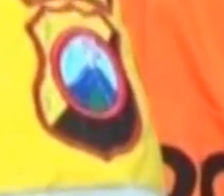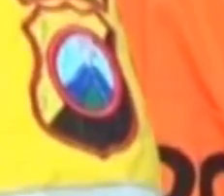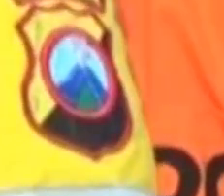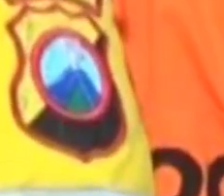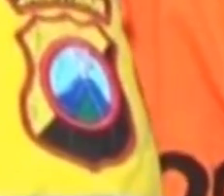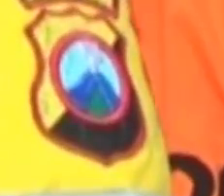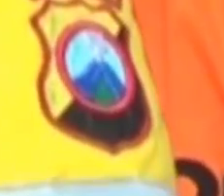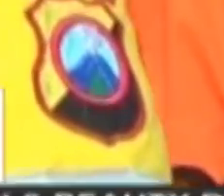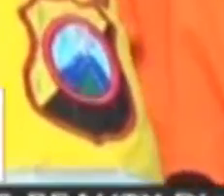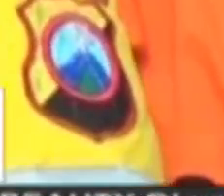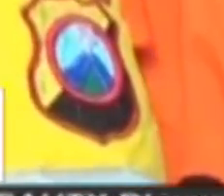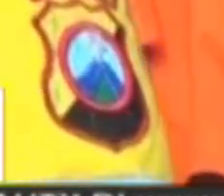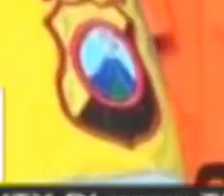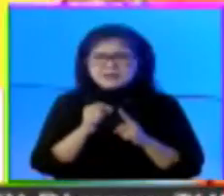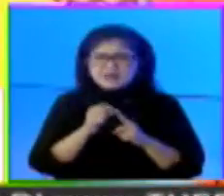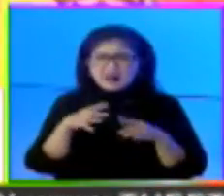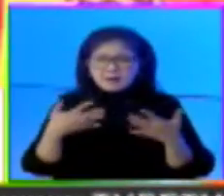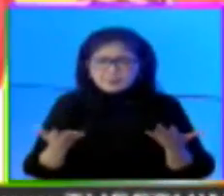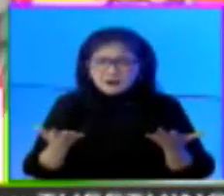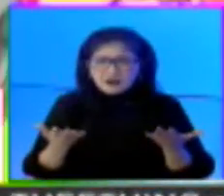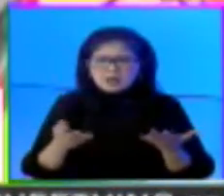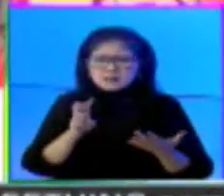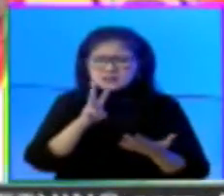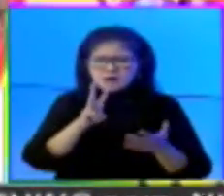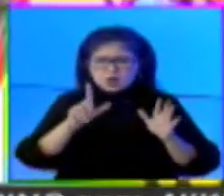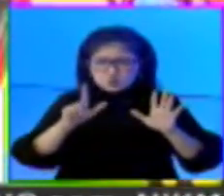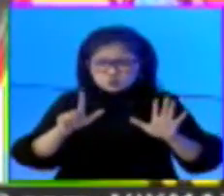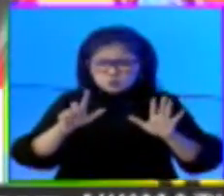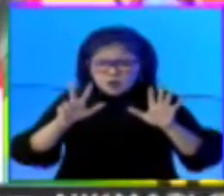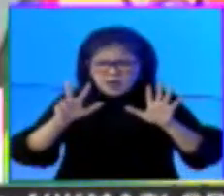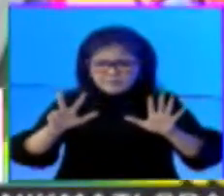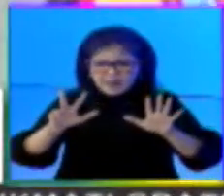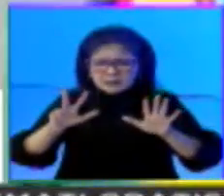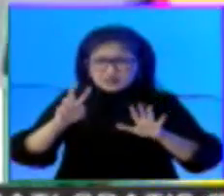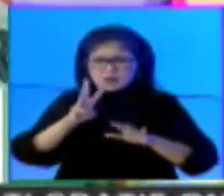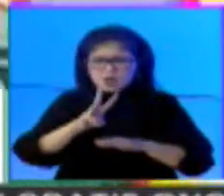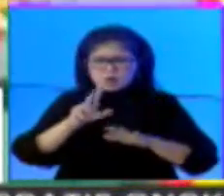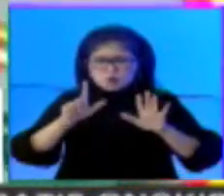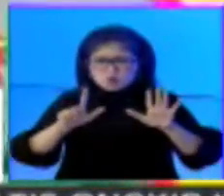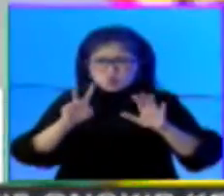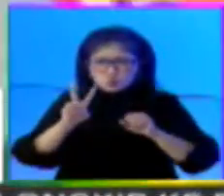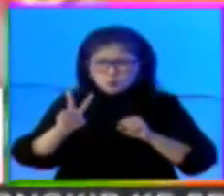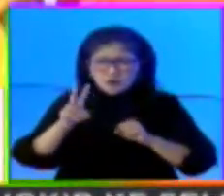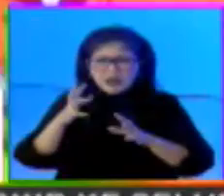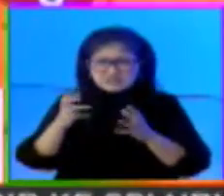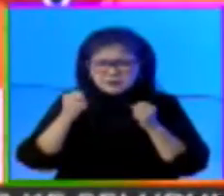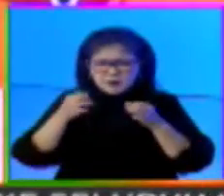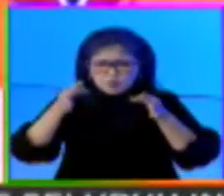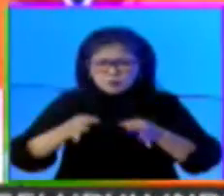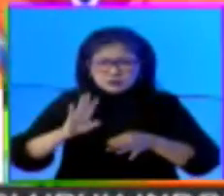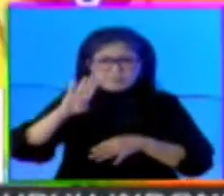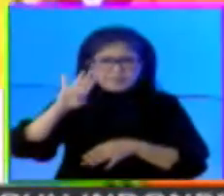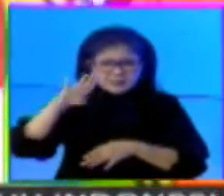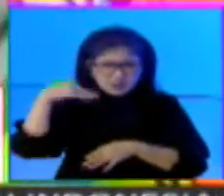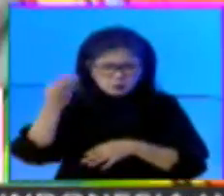Untuk pasal yang dikenakan seperti tadi 378-372 dengan ancaman hukuman 4 tahun. Kita berharap penerimaan